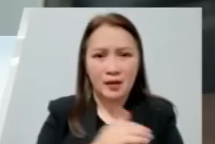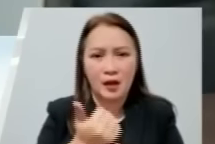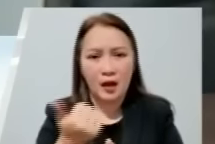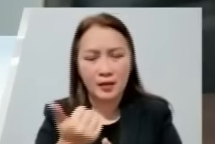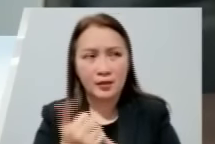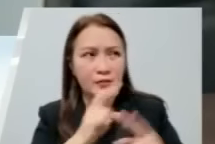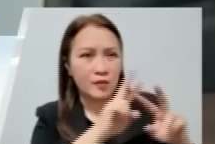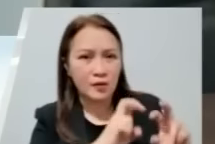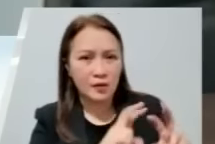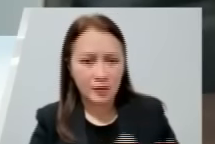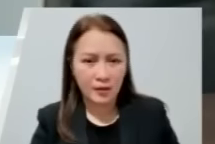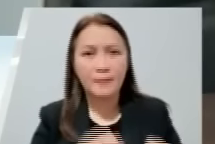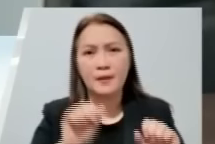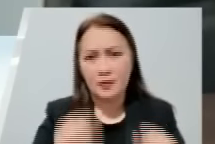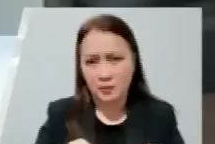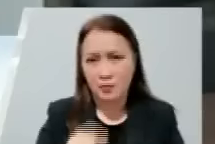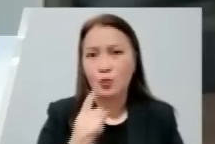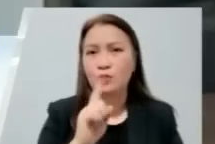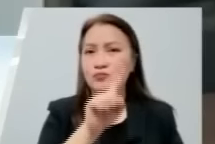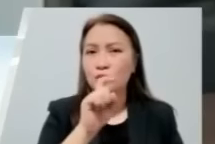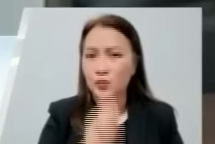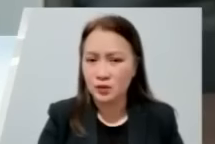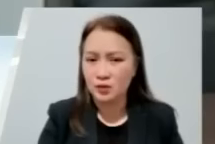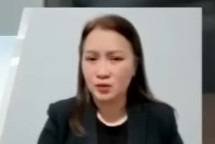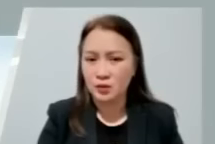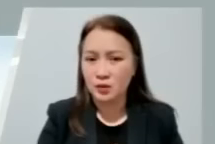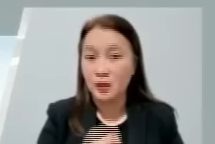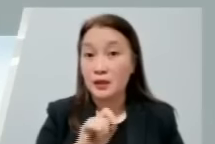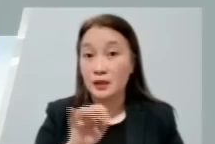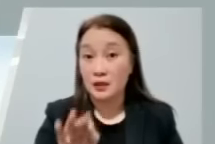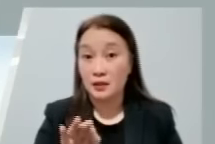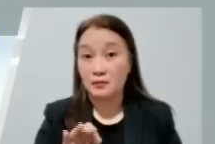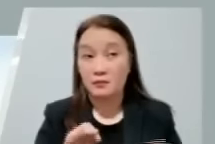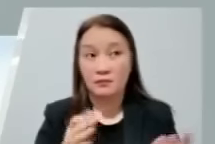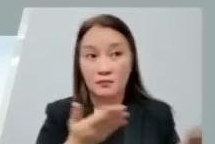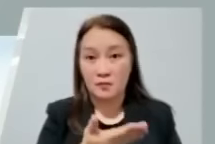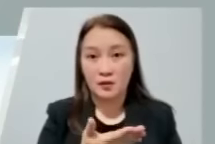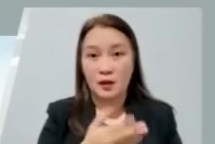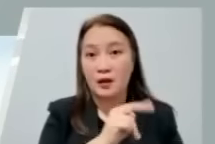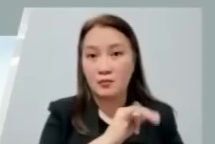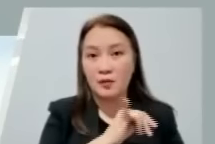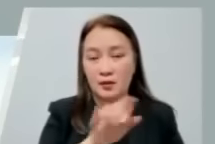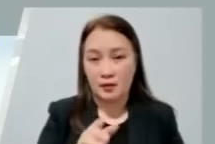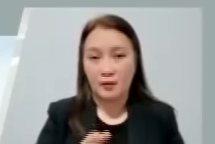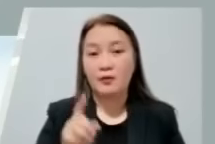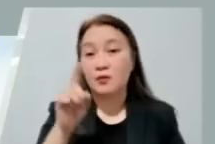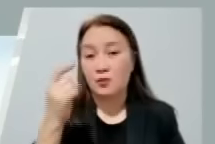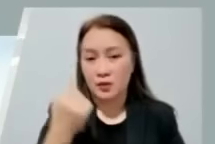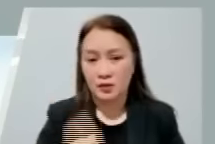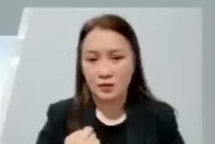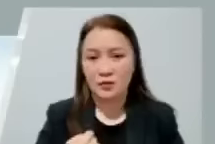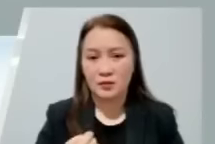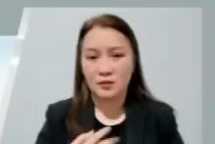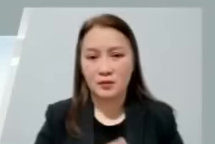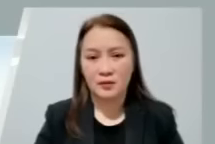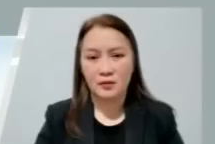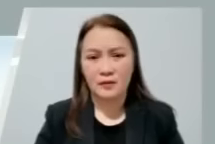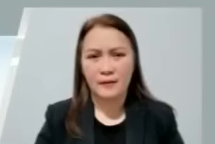possible questions na aming itatanong sa kanya. Yun pong pagbibigay namin ng possible question